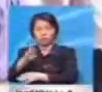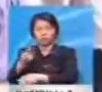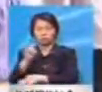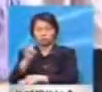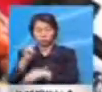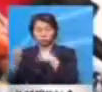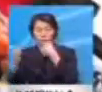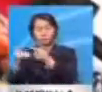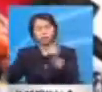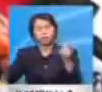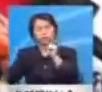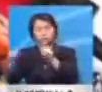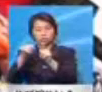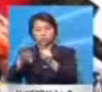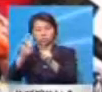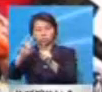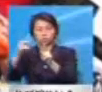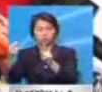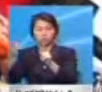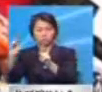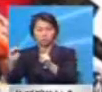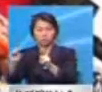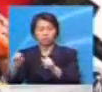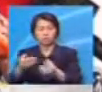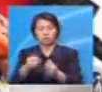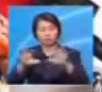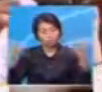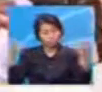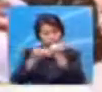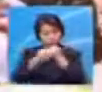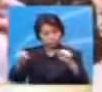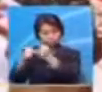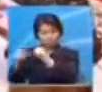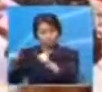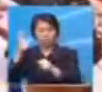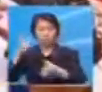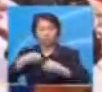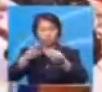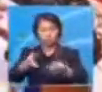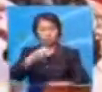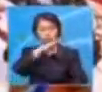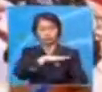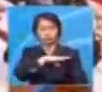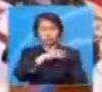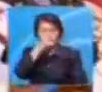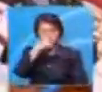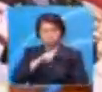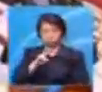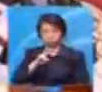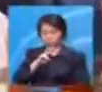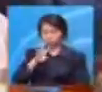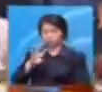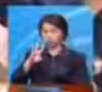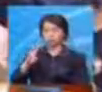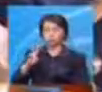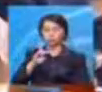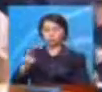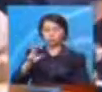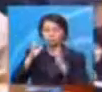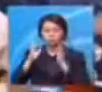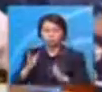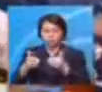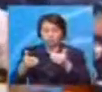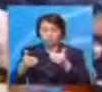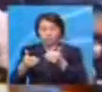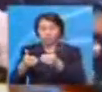sepanjang 1.7 KM sebaik siap projek tersebut akan memberi faedah kepada kira-kira 247000 penduduk